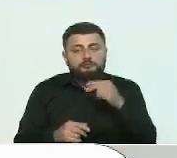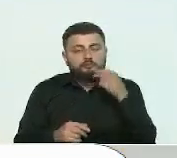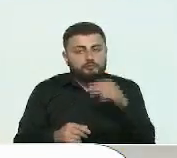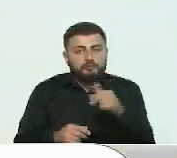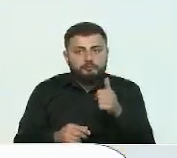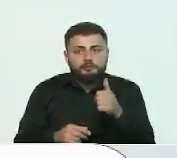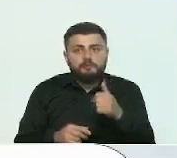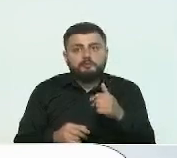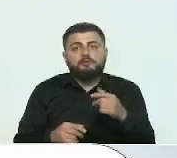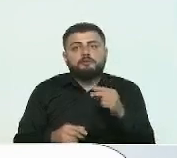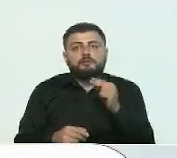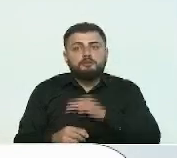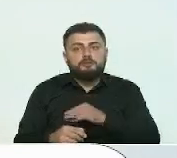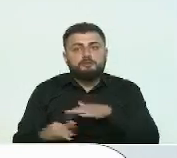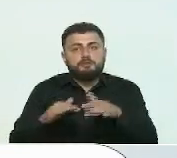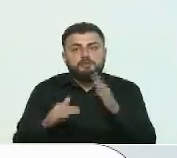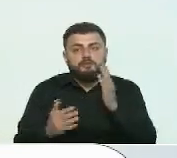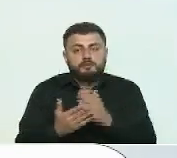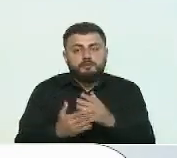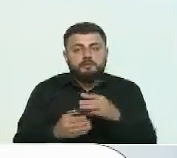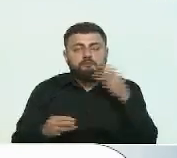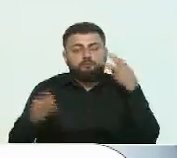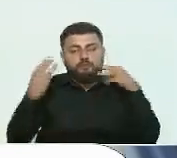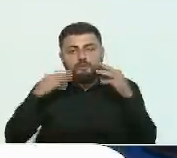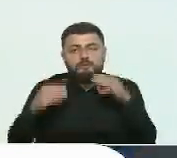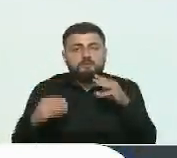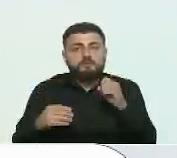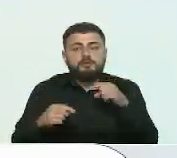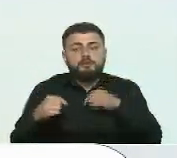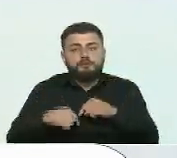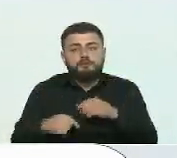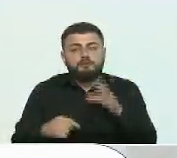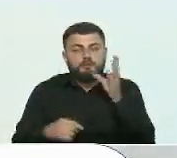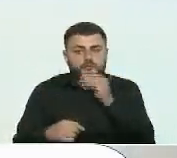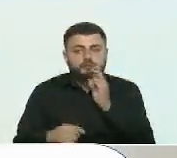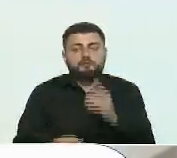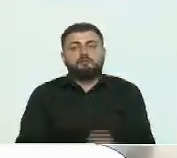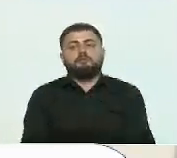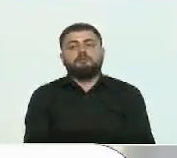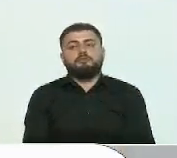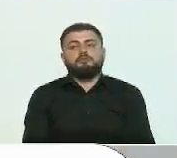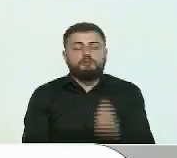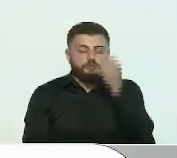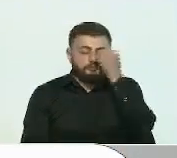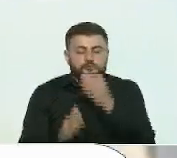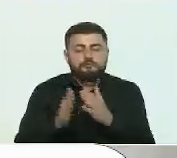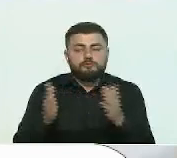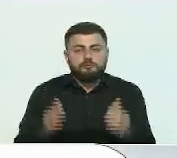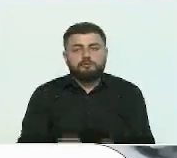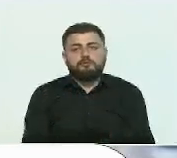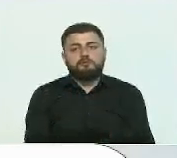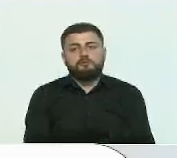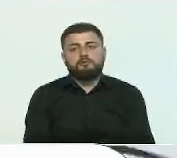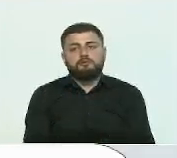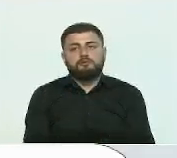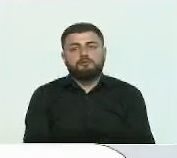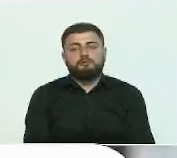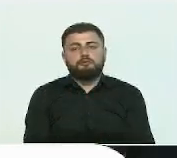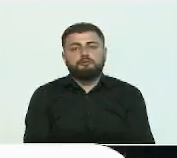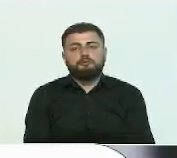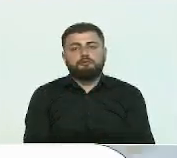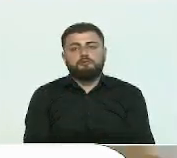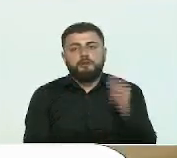burada şagirdlərimiz müasir texnologiyalara yələnə biləcəklər. Minnətdaram, çox sağ olun. Məktəb doğrudan